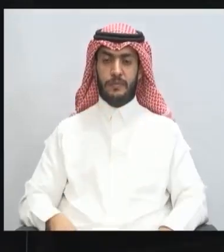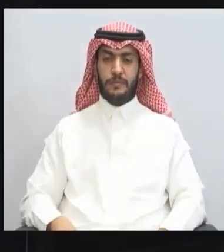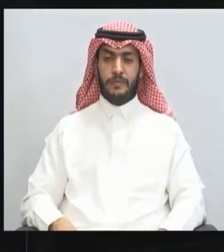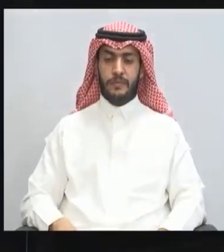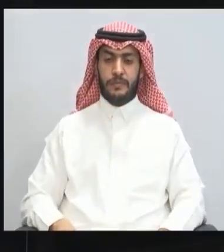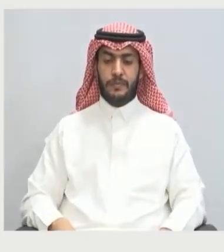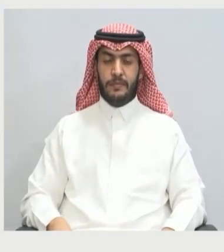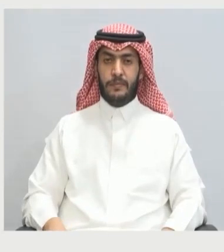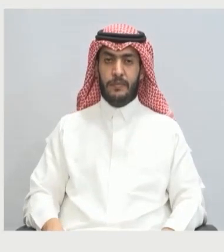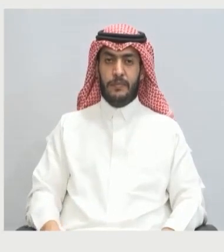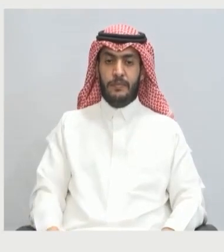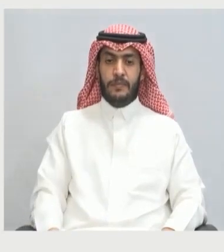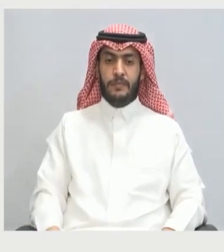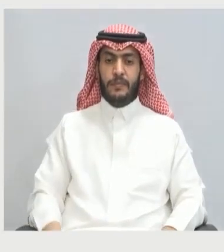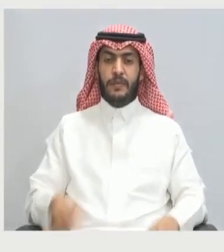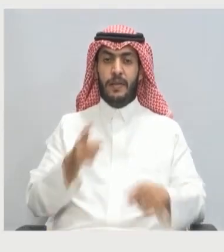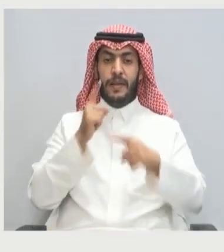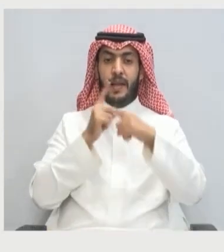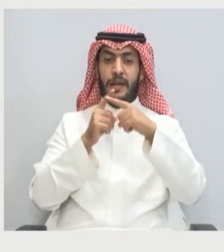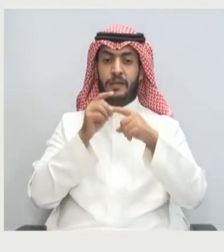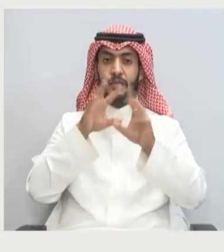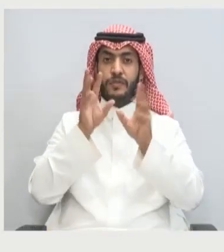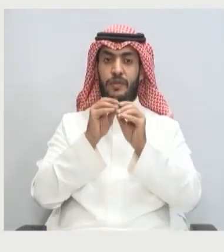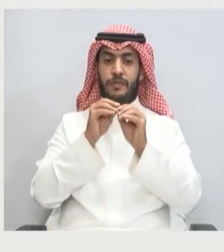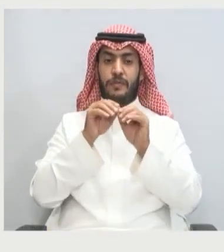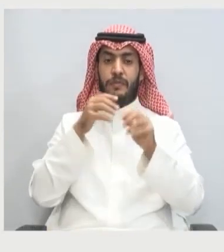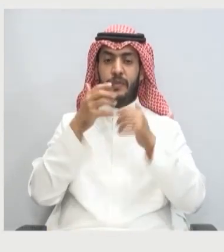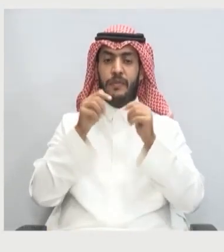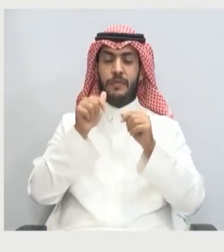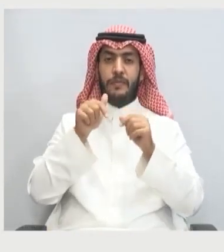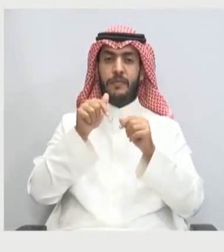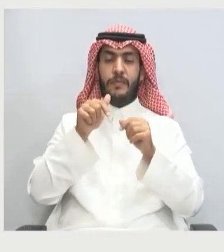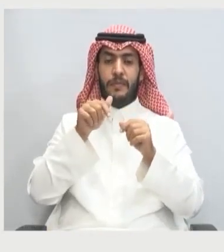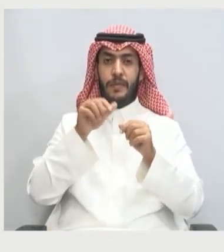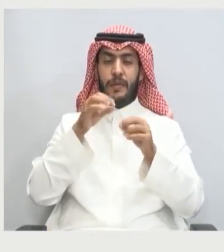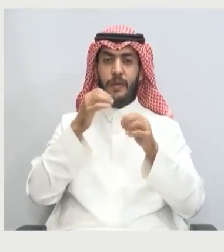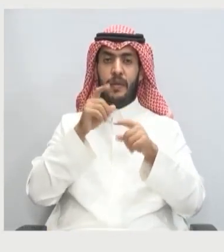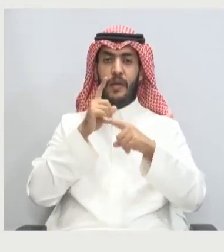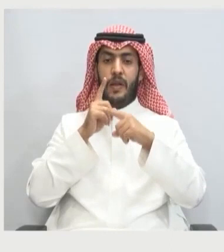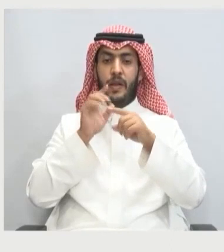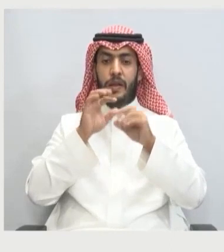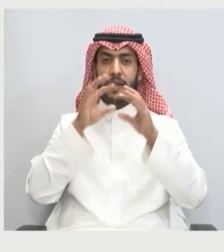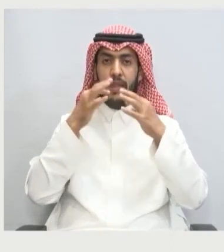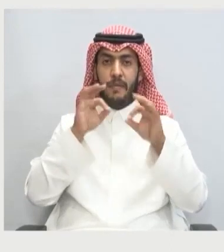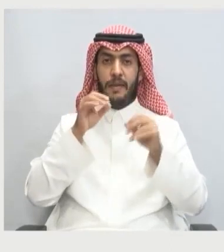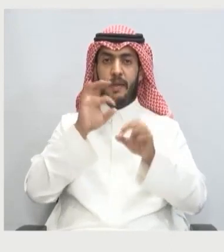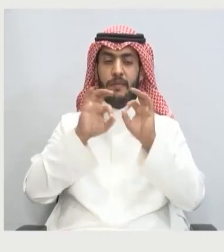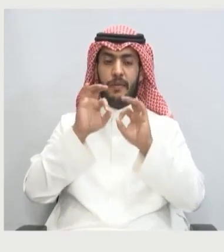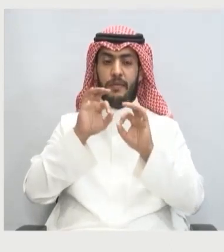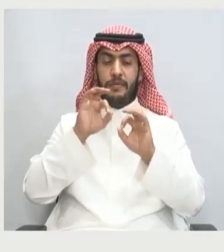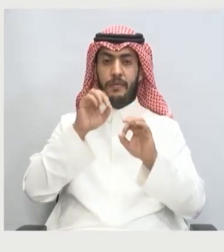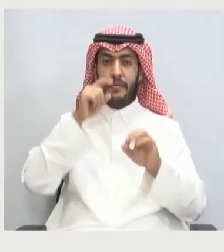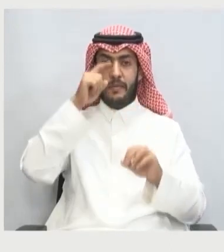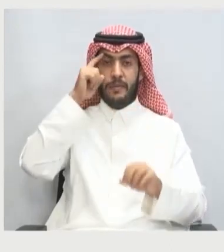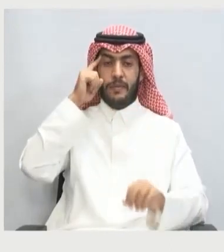المتفاعله هذا هو التعريف هي ناتج جمع رتب المواد المتفاعله في او مجموع الاسس في التفاعل الكيميائي اذا